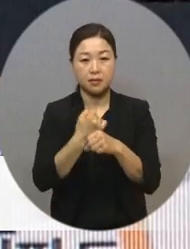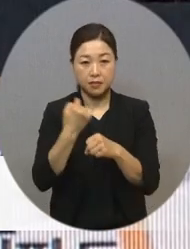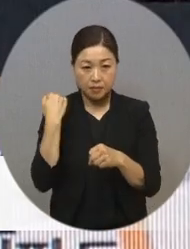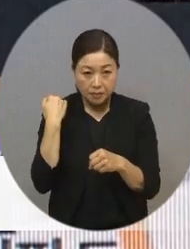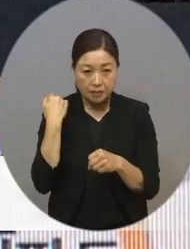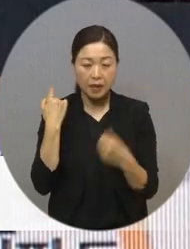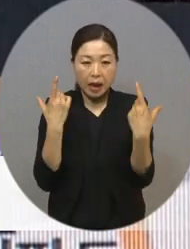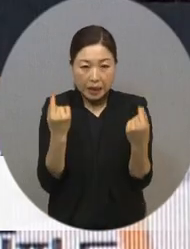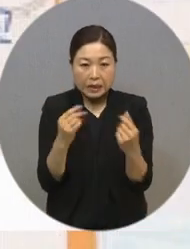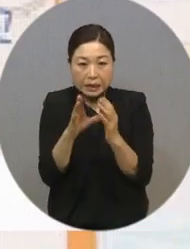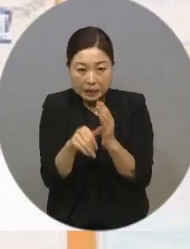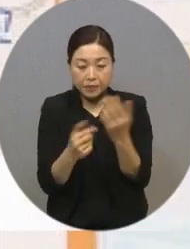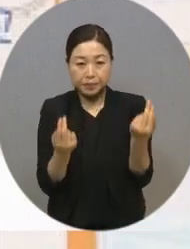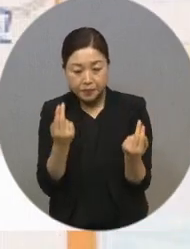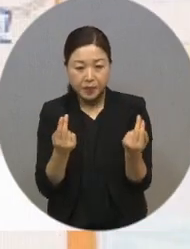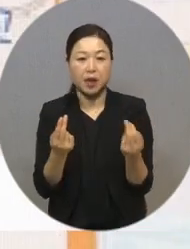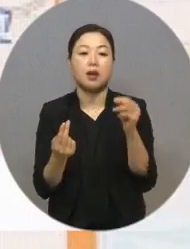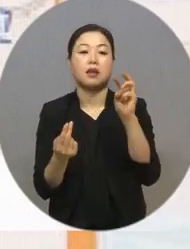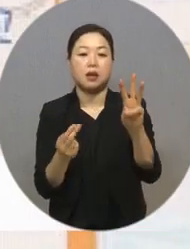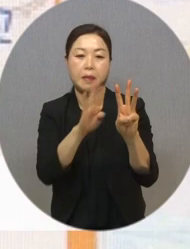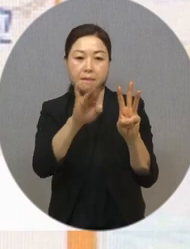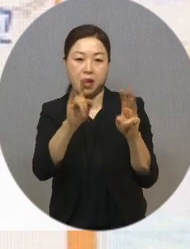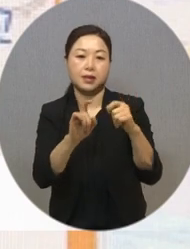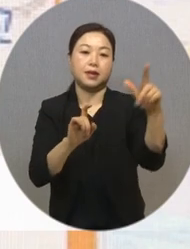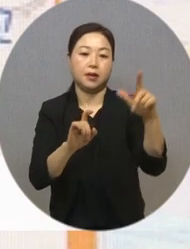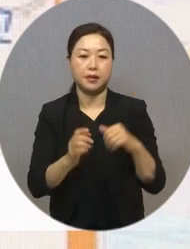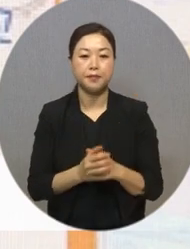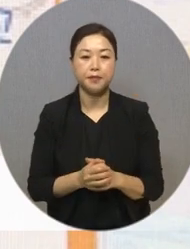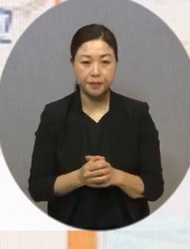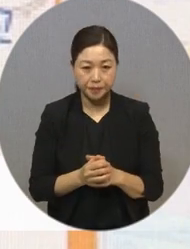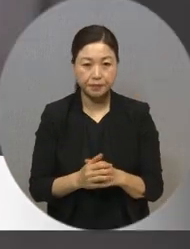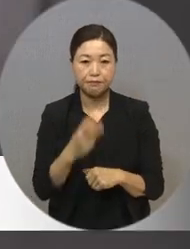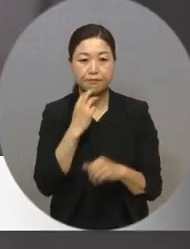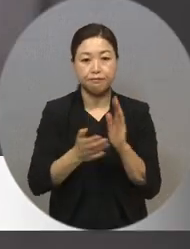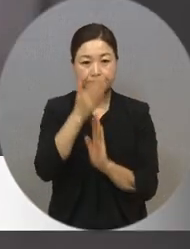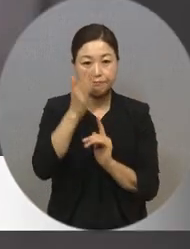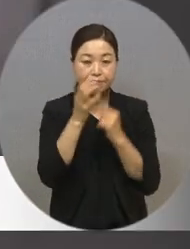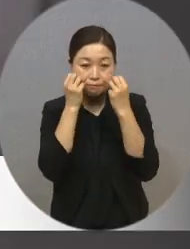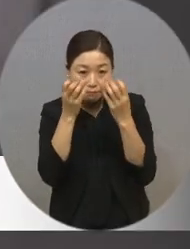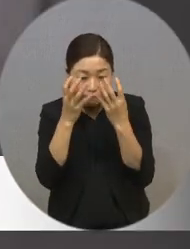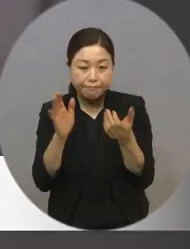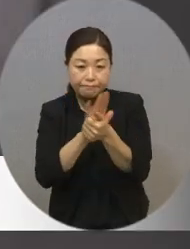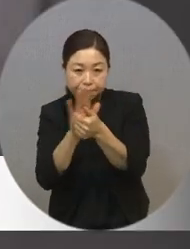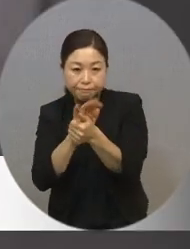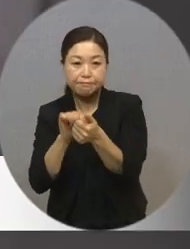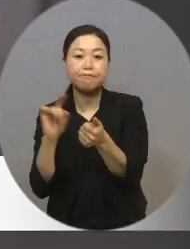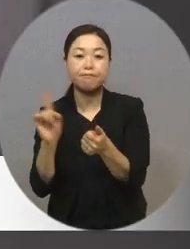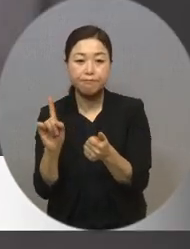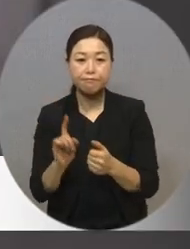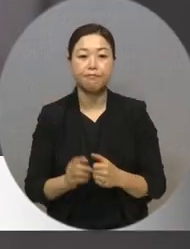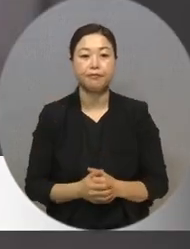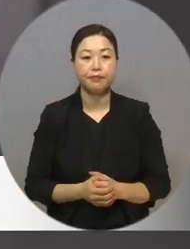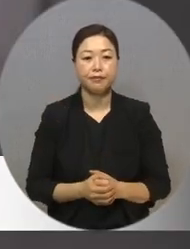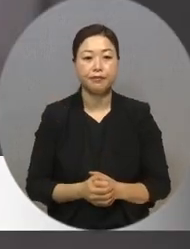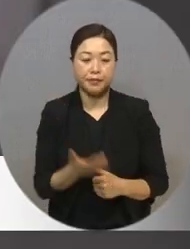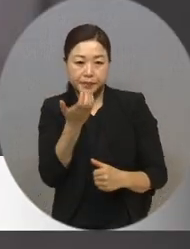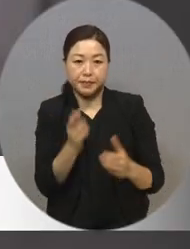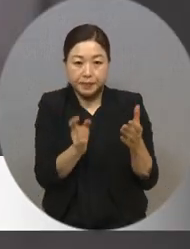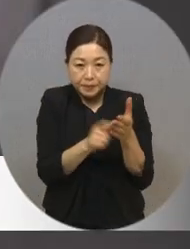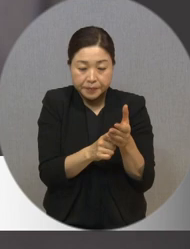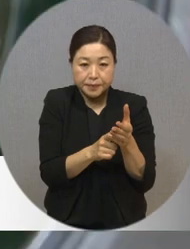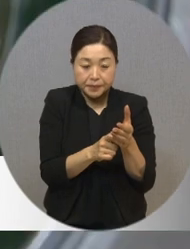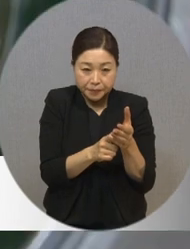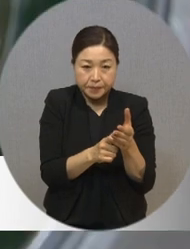기간 대비 약 3배 늘어난 수치입니다. 이에 서울시가 새롭게 제공하는 서비스는 사전에 등록한